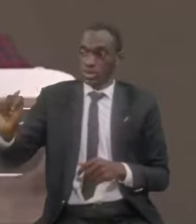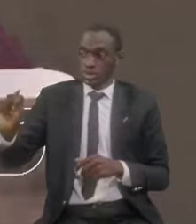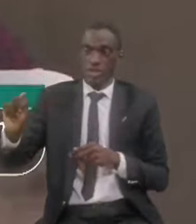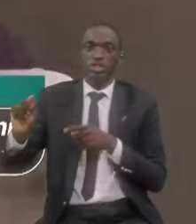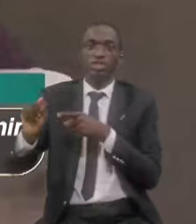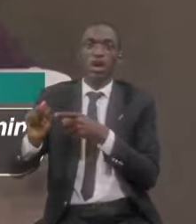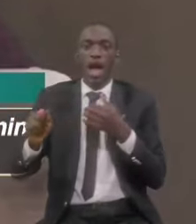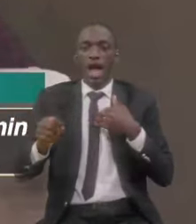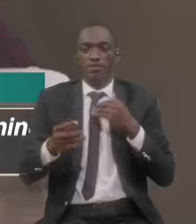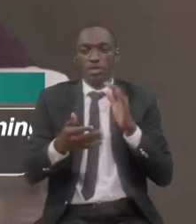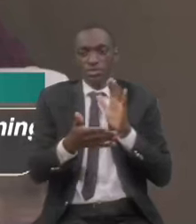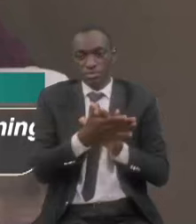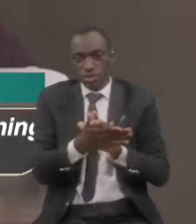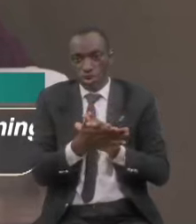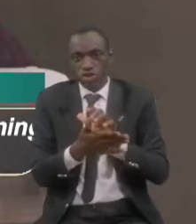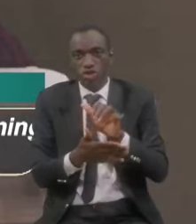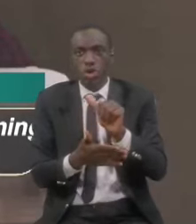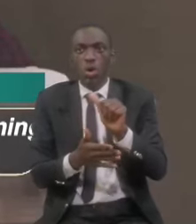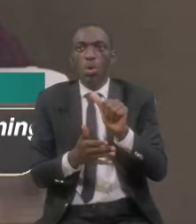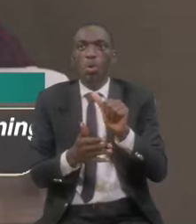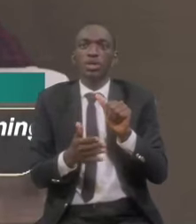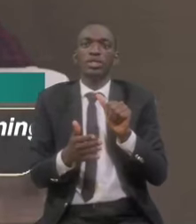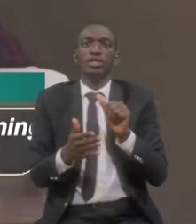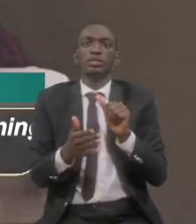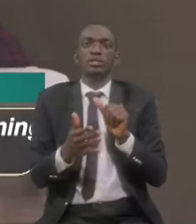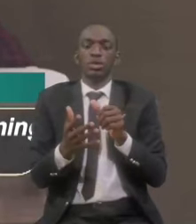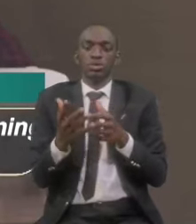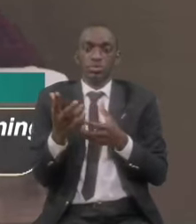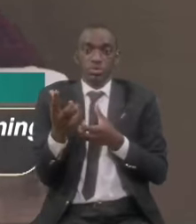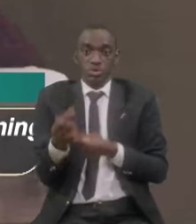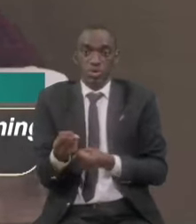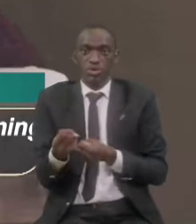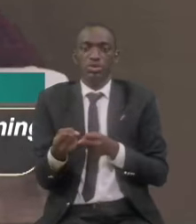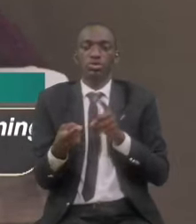Digne de confiance dans la dévotion